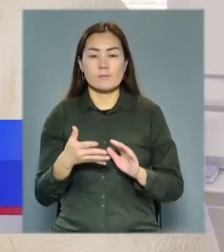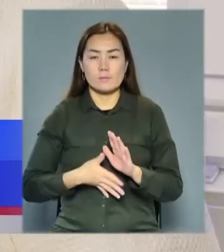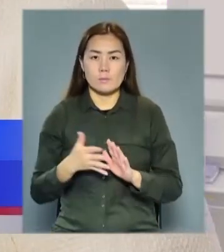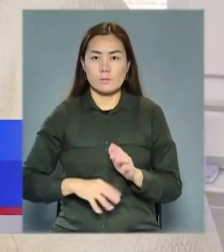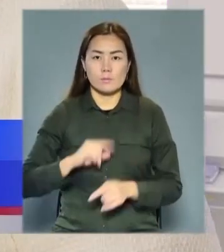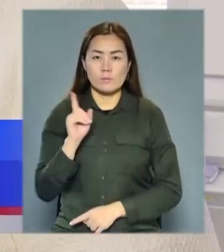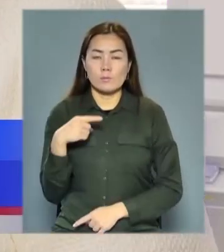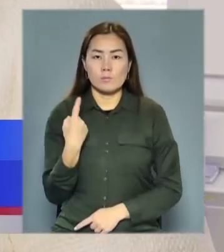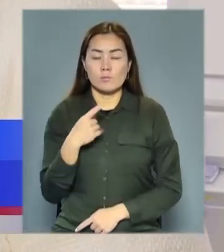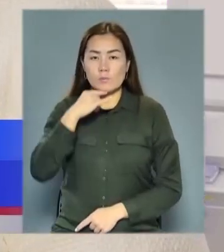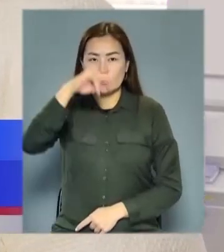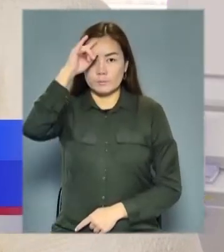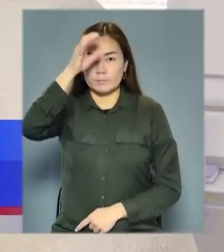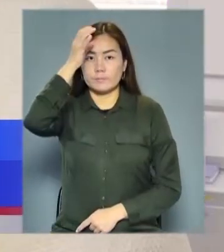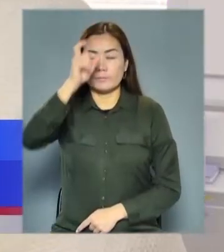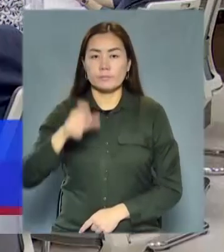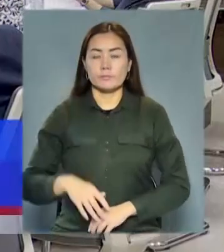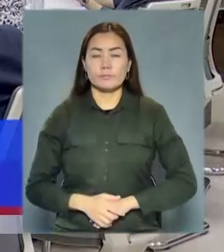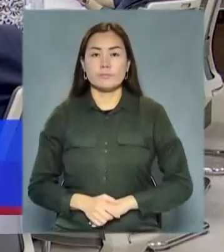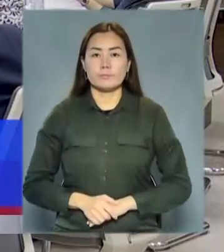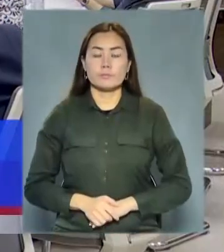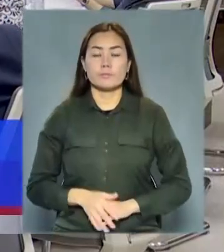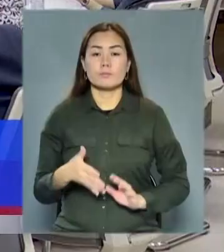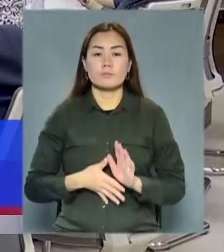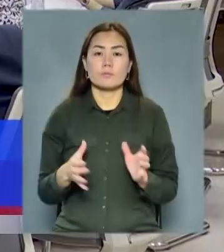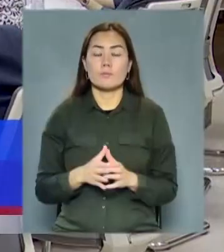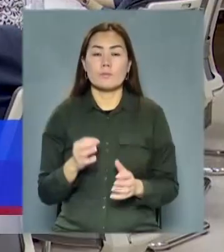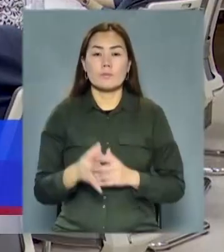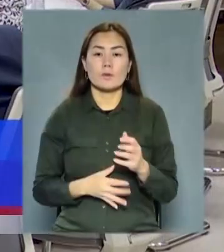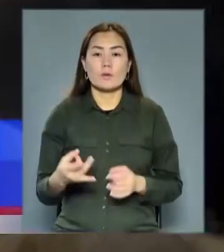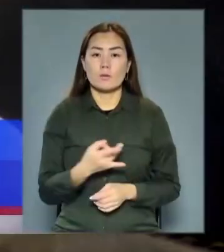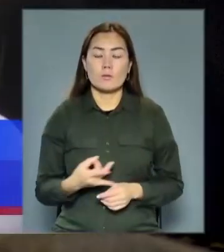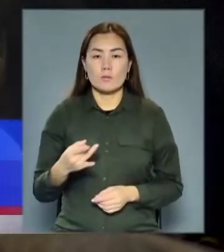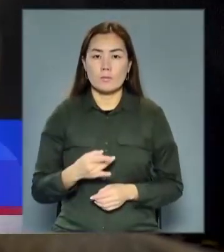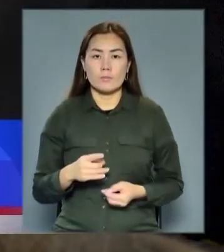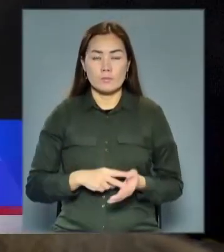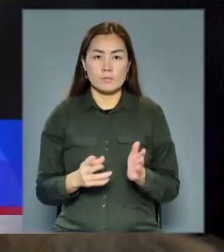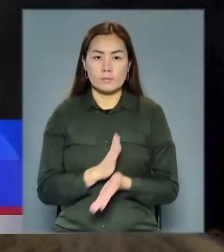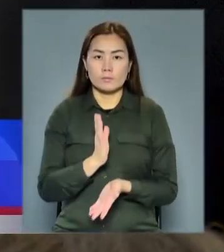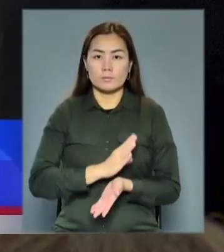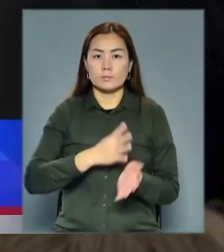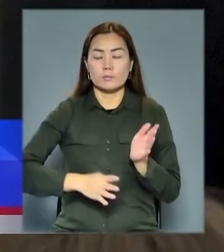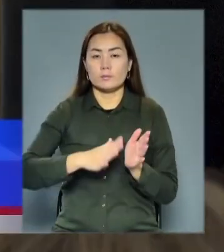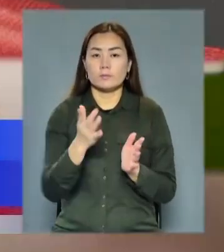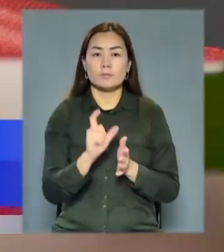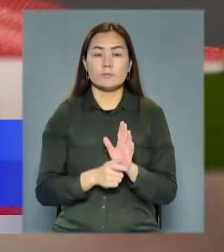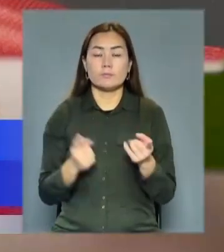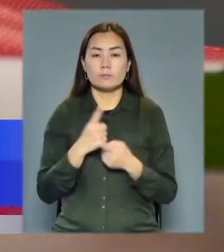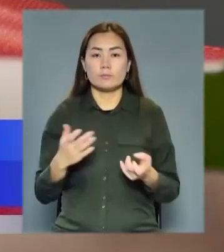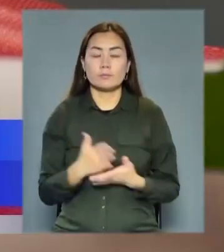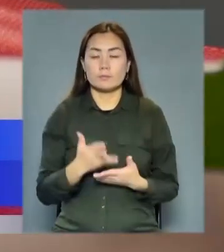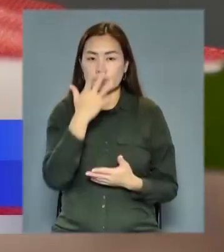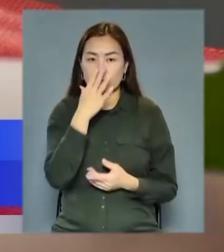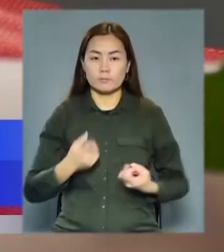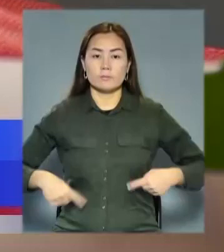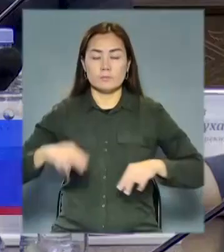зерттеген бірден бір осы қазақстандық ғалым деп айта аламын. Зерделі ғалым халықаралық және республикалық ғылыми журналдарда 90-ға жуық мақала жариялаған, алыс